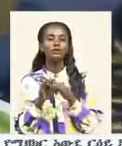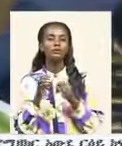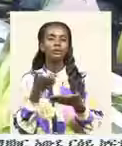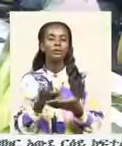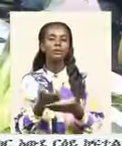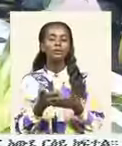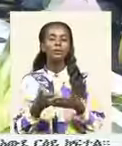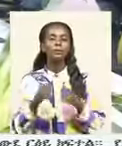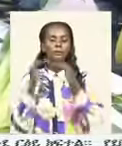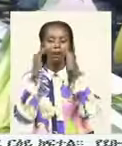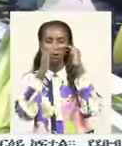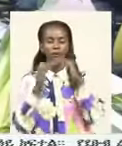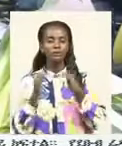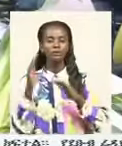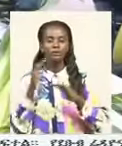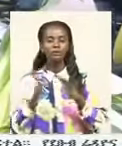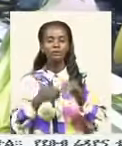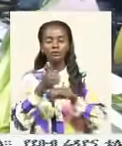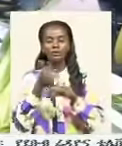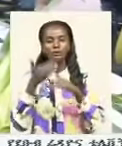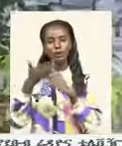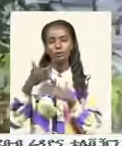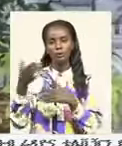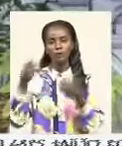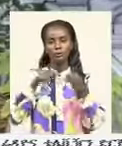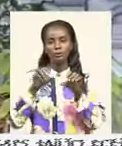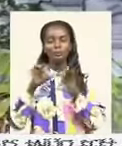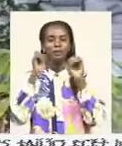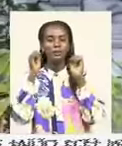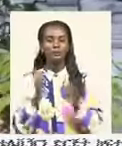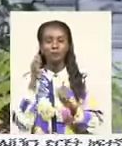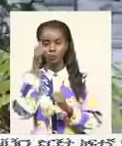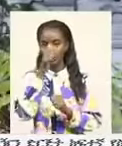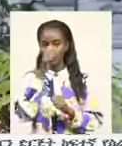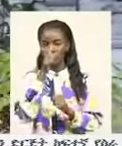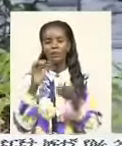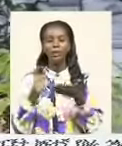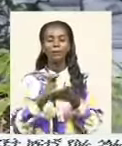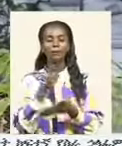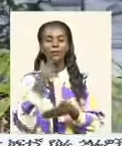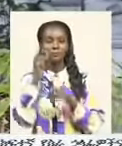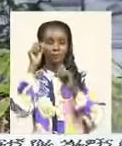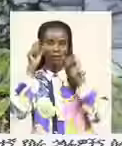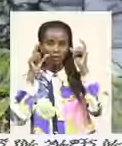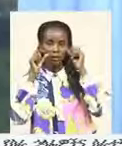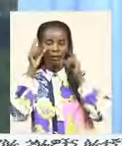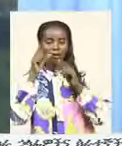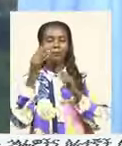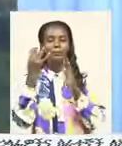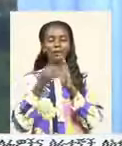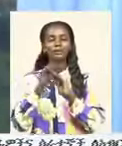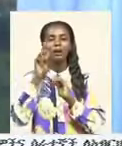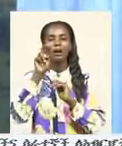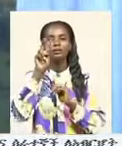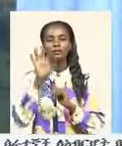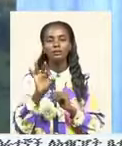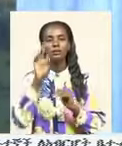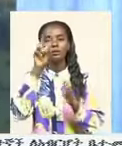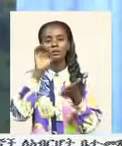ለኢኮኖሚ መዋቅራዊ ሽግግሩ የበኩሉን አስተዋጽኦ እንዲያደርግ የሚያስችል ኢትዮጵያ ታምርት የሚል ንቅናቄ ከሚያዝያ 29